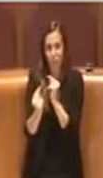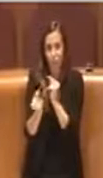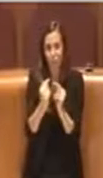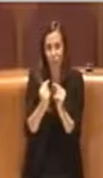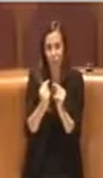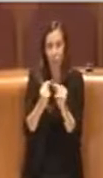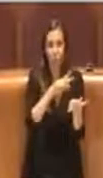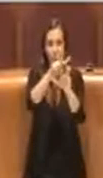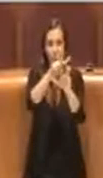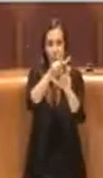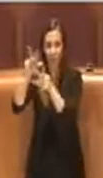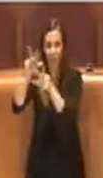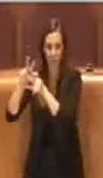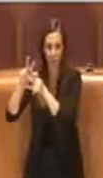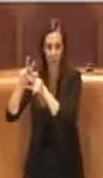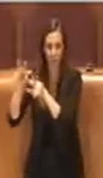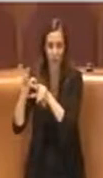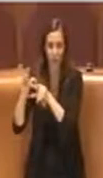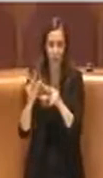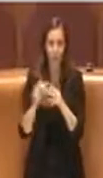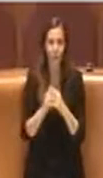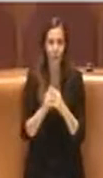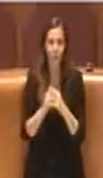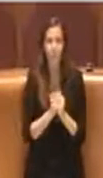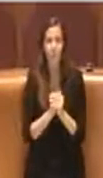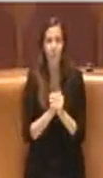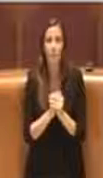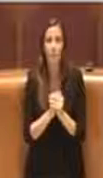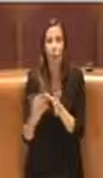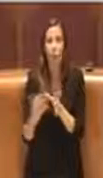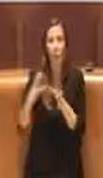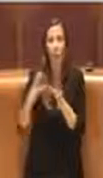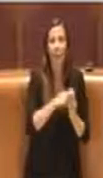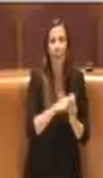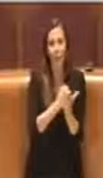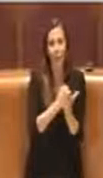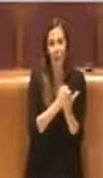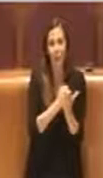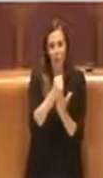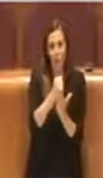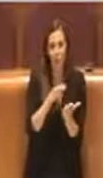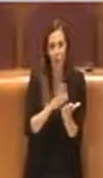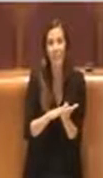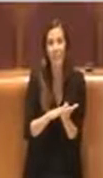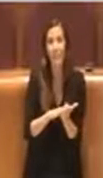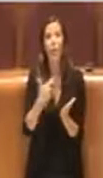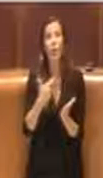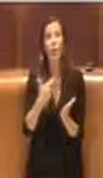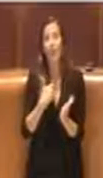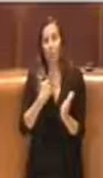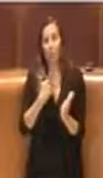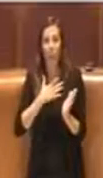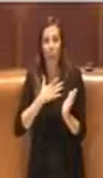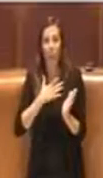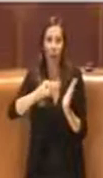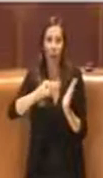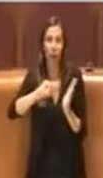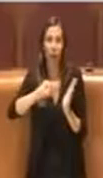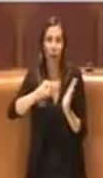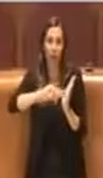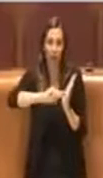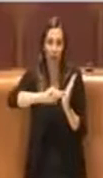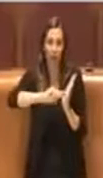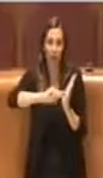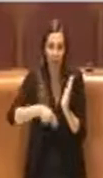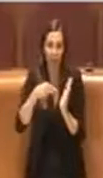i municipi con l'azione del documento. Quindi ci sono alcuni miei emendamenti che vanno a definire meglio qual è